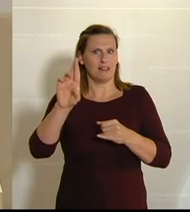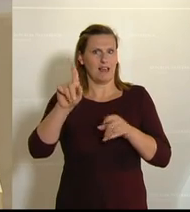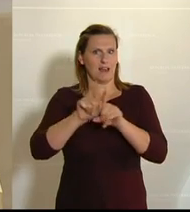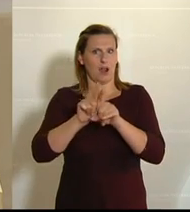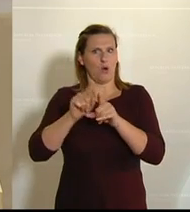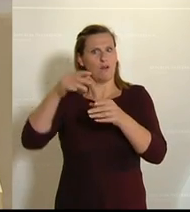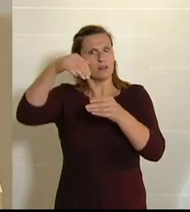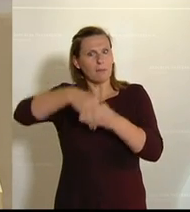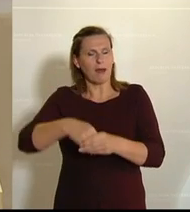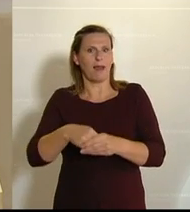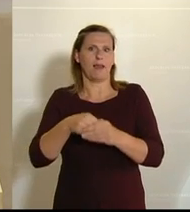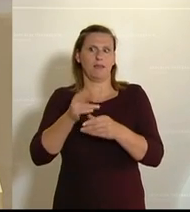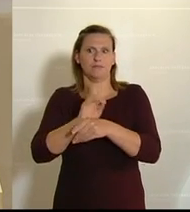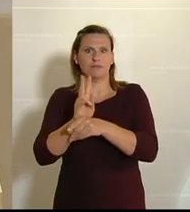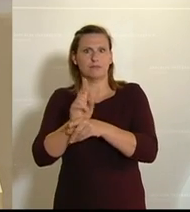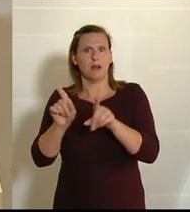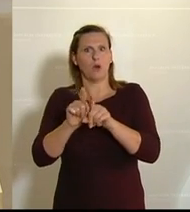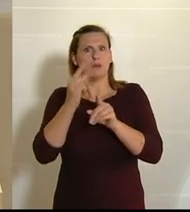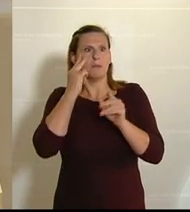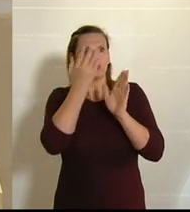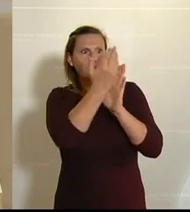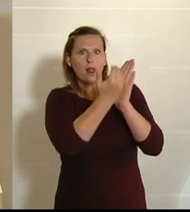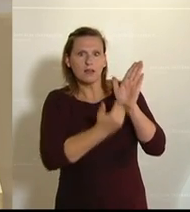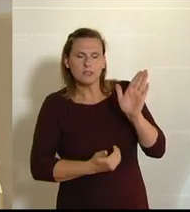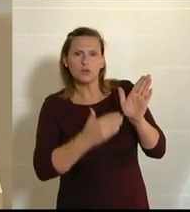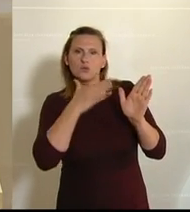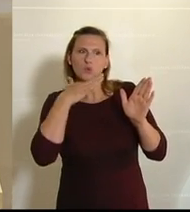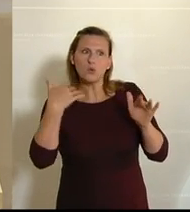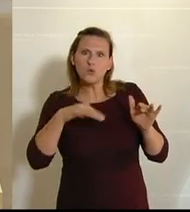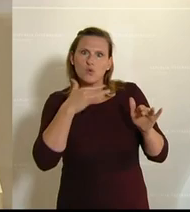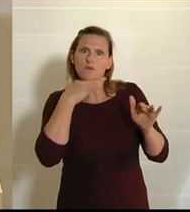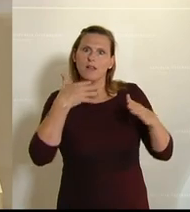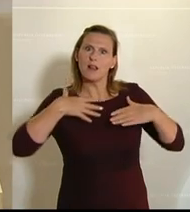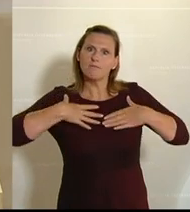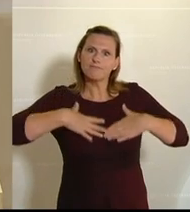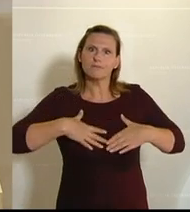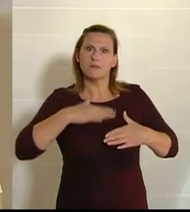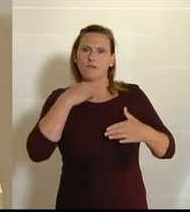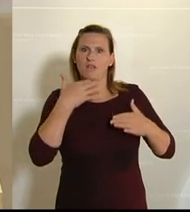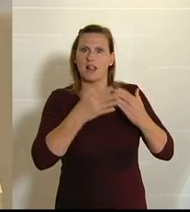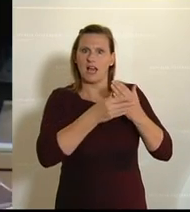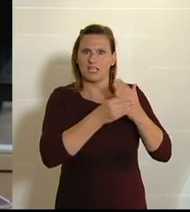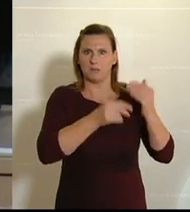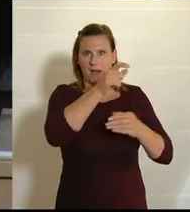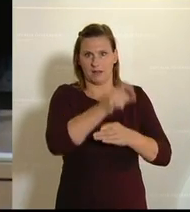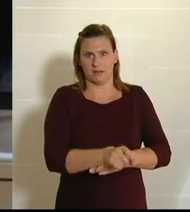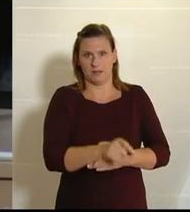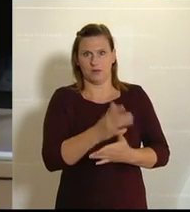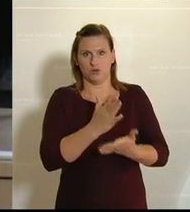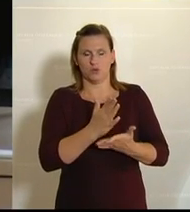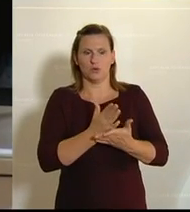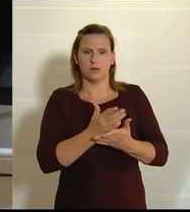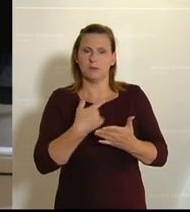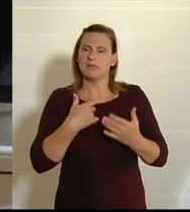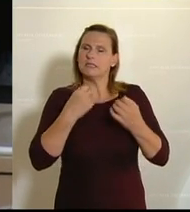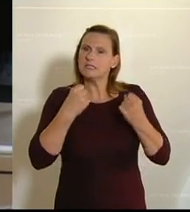Liste zeigt sich schon, was für umfangreiche Expertise und Anerkennung Andrea Mayer genießt. Ich bin